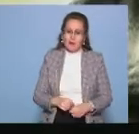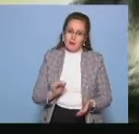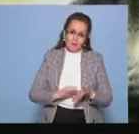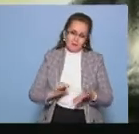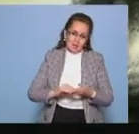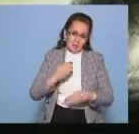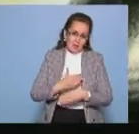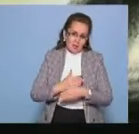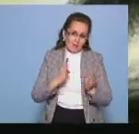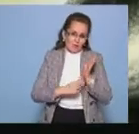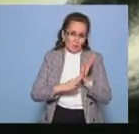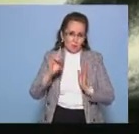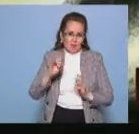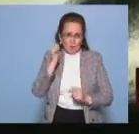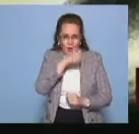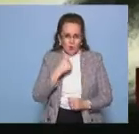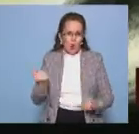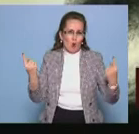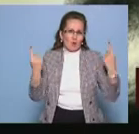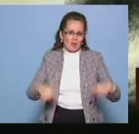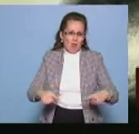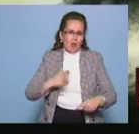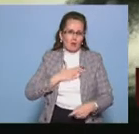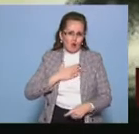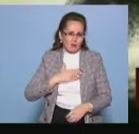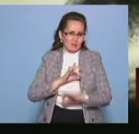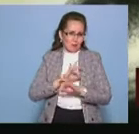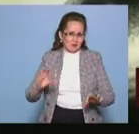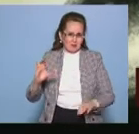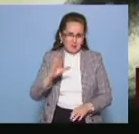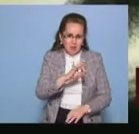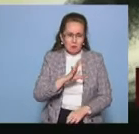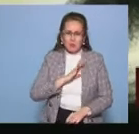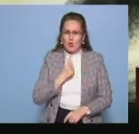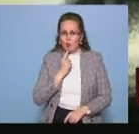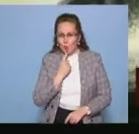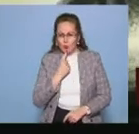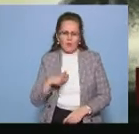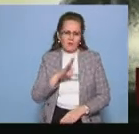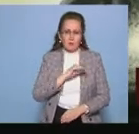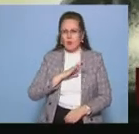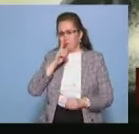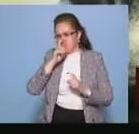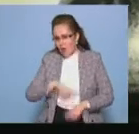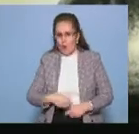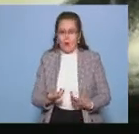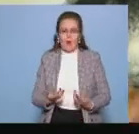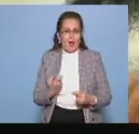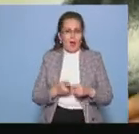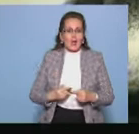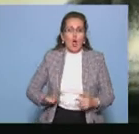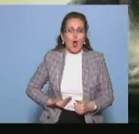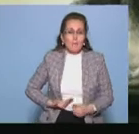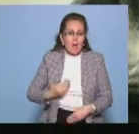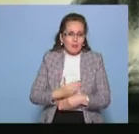году, про развал нашего замечательного Советского Союза, когда было всем трудно, когда было всем плохо. И это комедия, ну, как